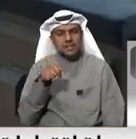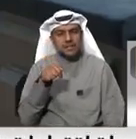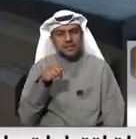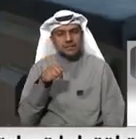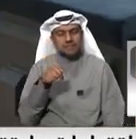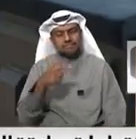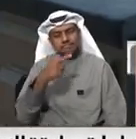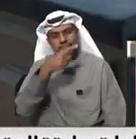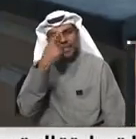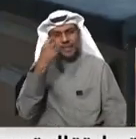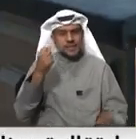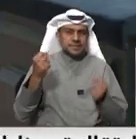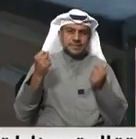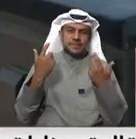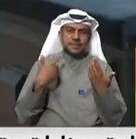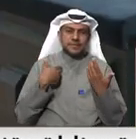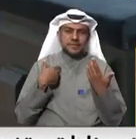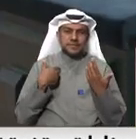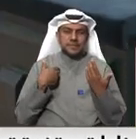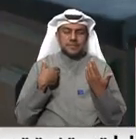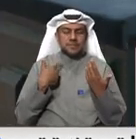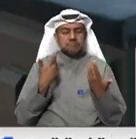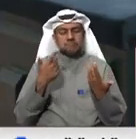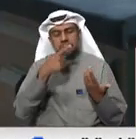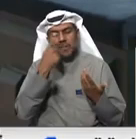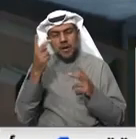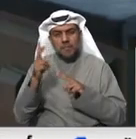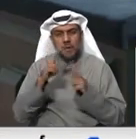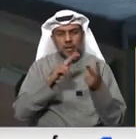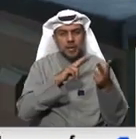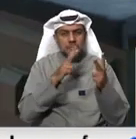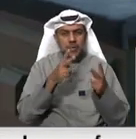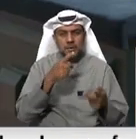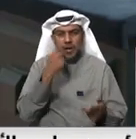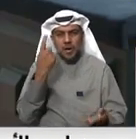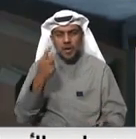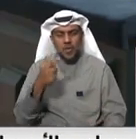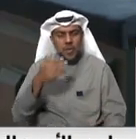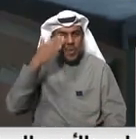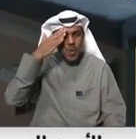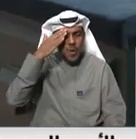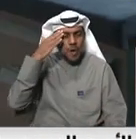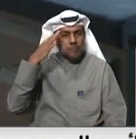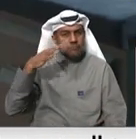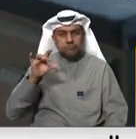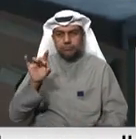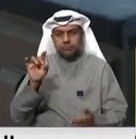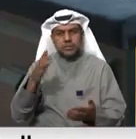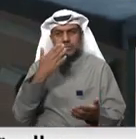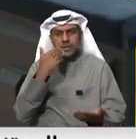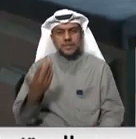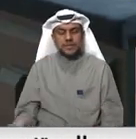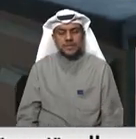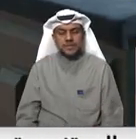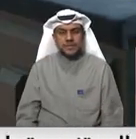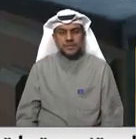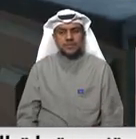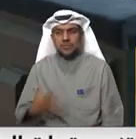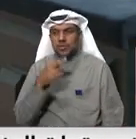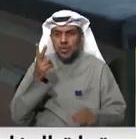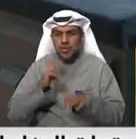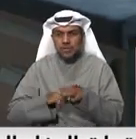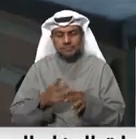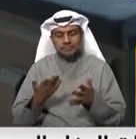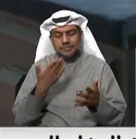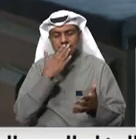الظروف اللي الفريق يطيح الفريق يصعد بنص الموسم عندنا المحترفين اللي هو انشال من عندنا وردينا الحين ثاني مره مني جديد الحمدلله